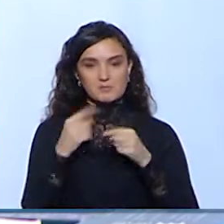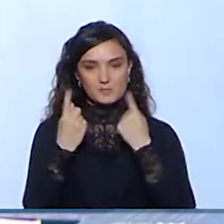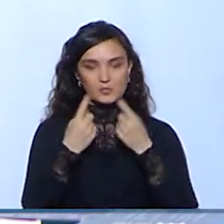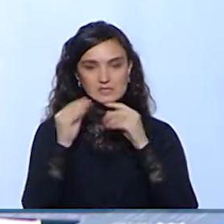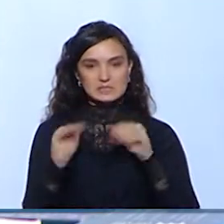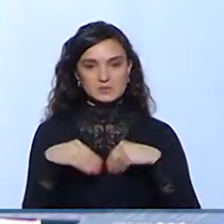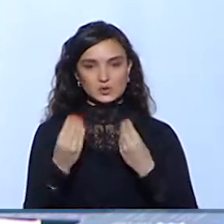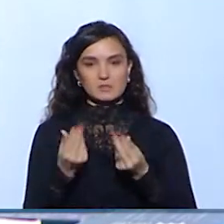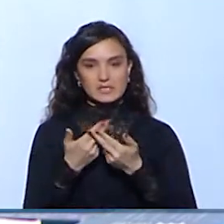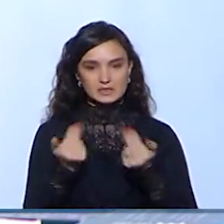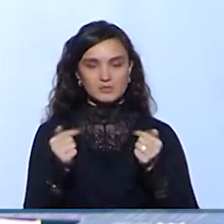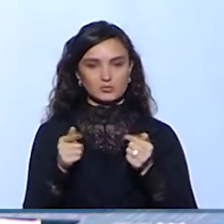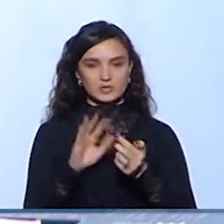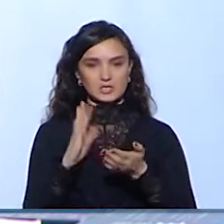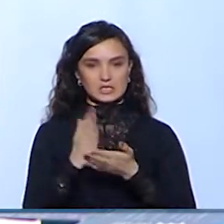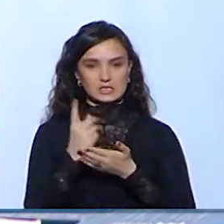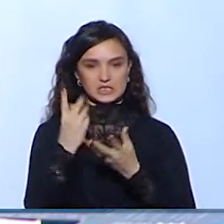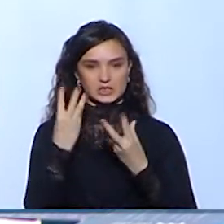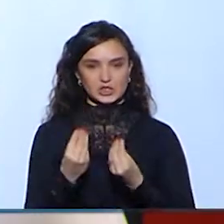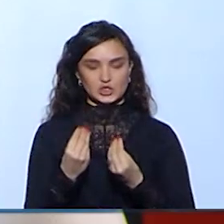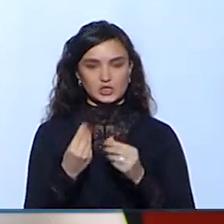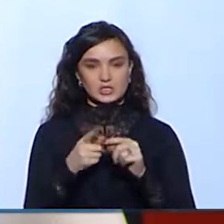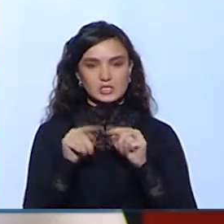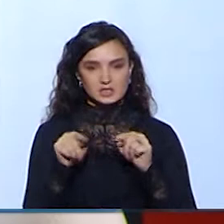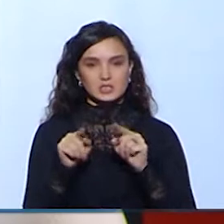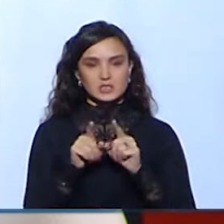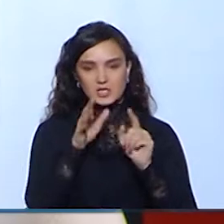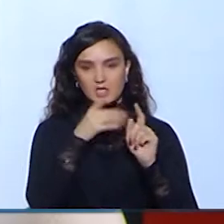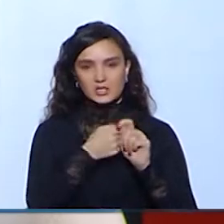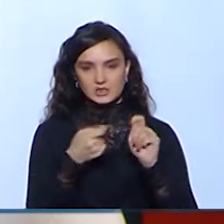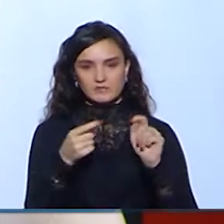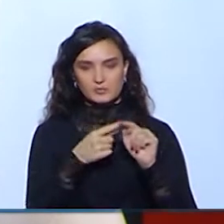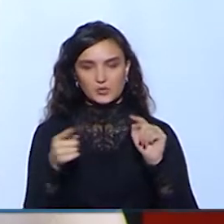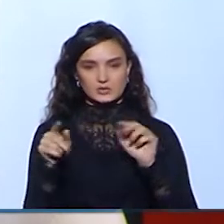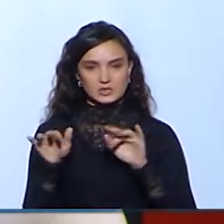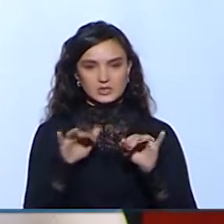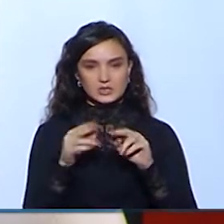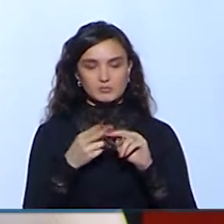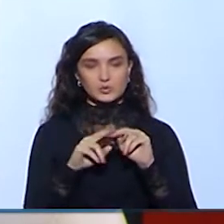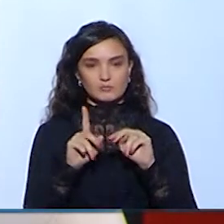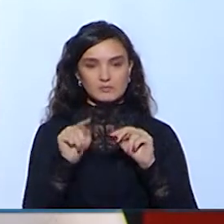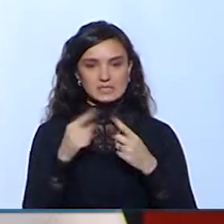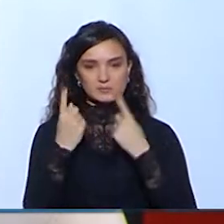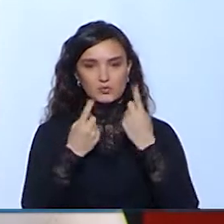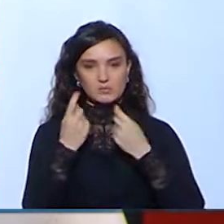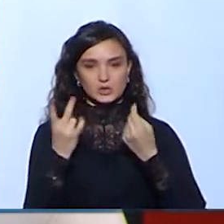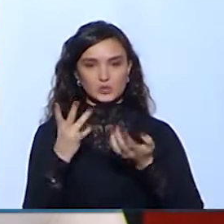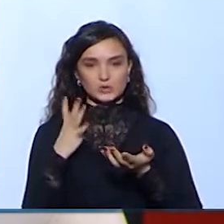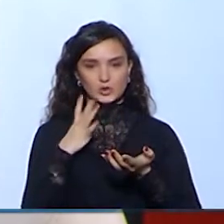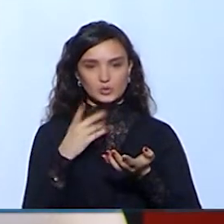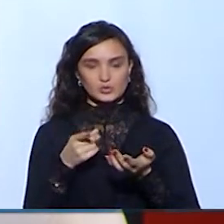ინფორმაციის მიწოდება, რა თქმა უნდა, არ ხდება ერთ დღეში. ესეც საკმაოდ ხანგრძლივი პროცესია, რადგანაც ეს ინფორმაცია უნდა